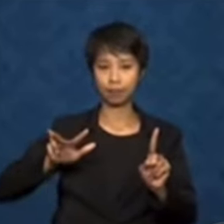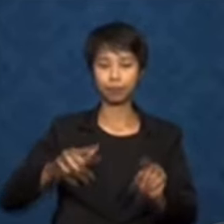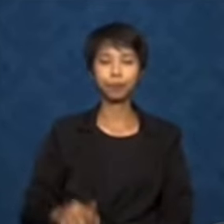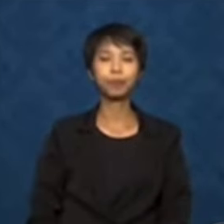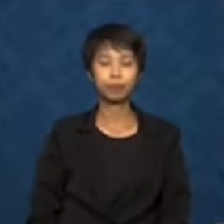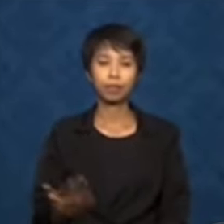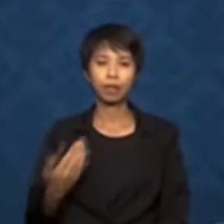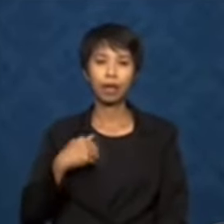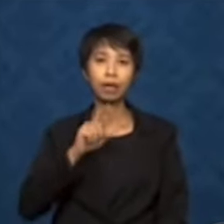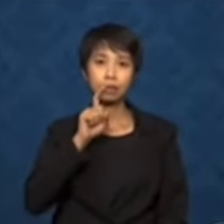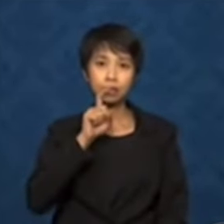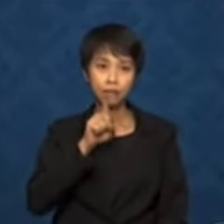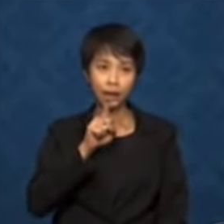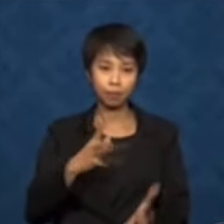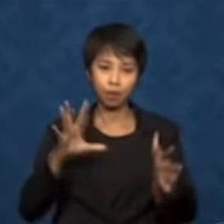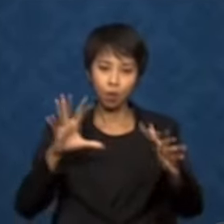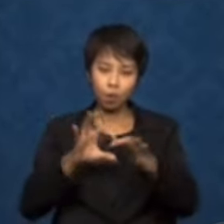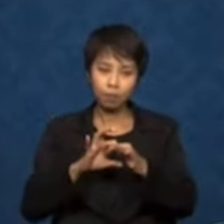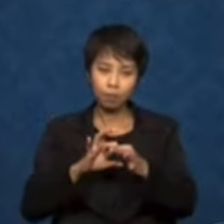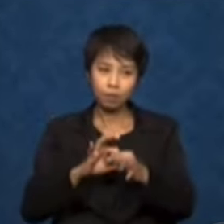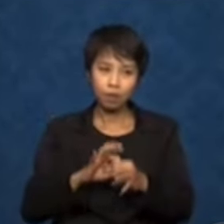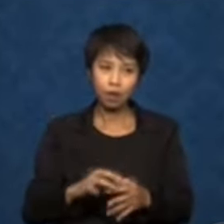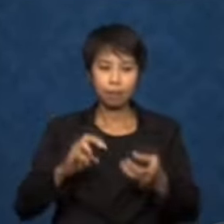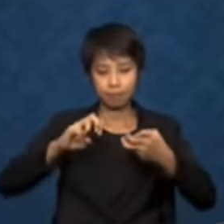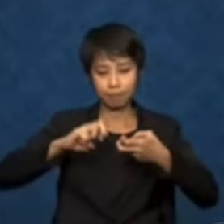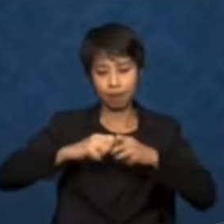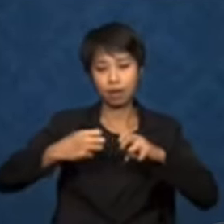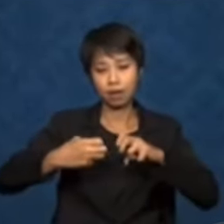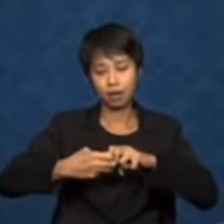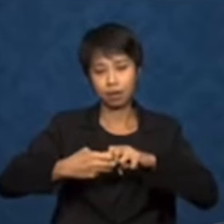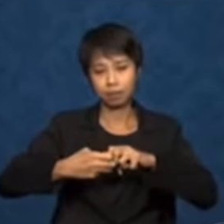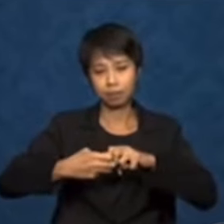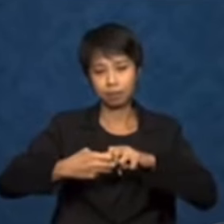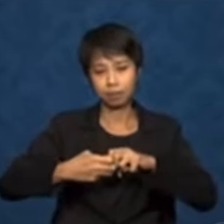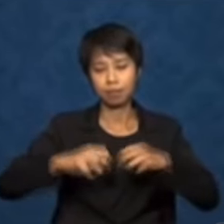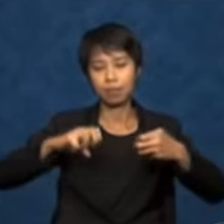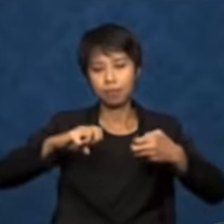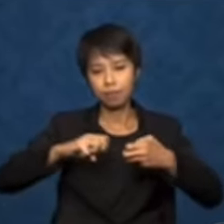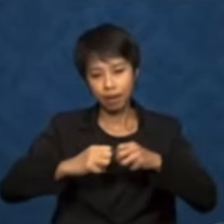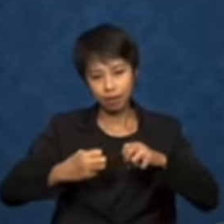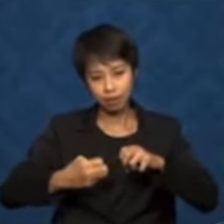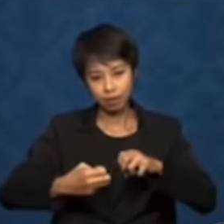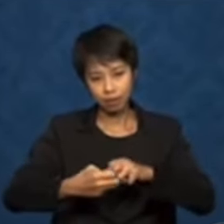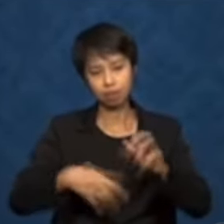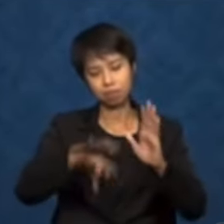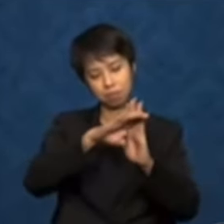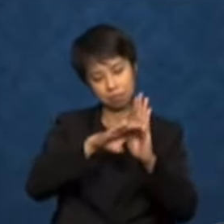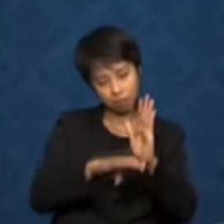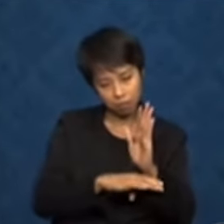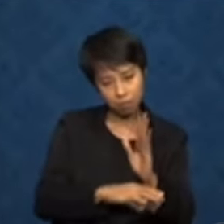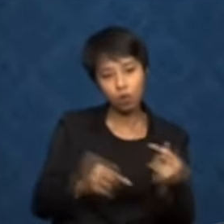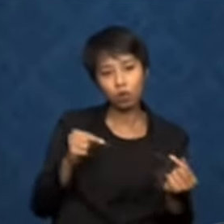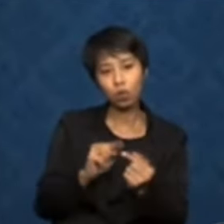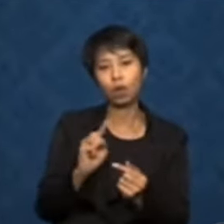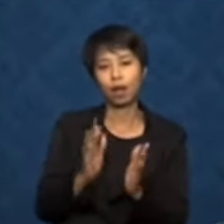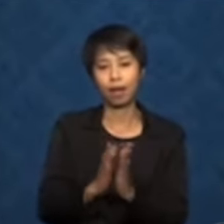กระตุ้นถามเรื่องสอบถามการแก้ปัญหาการดำเนินการคดีความกับพระส